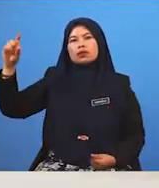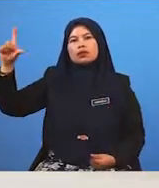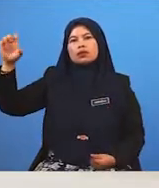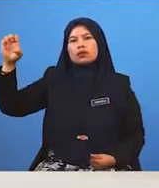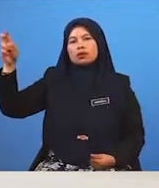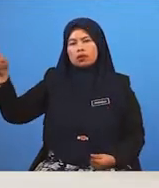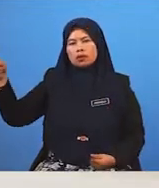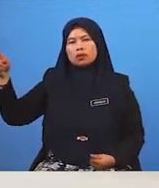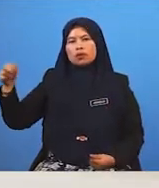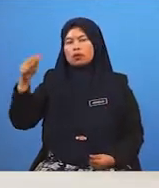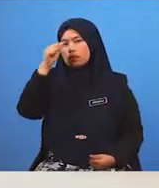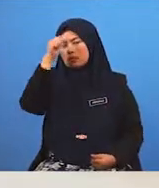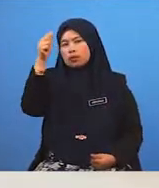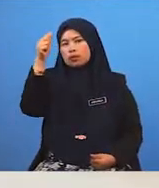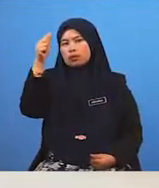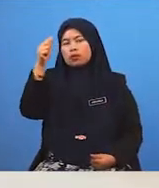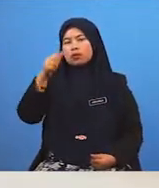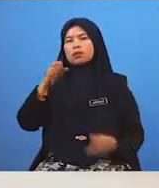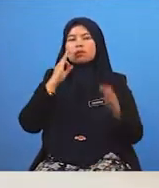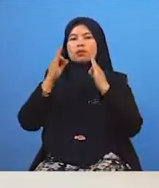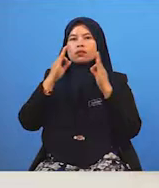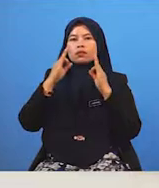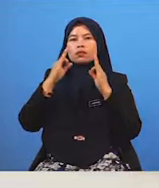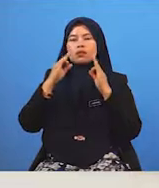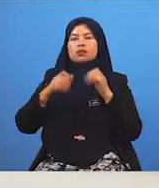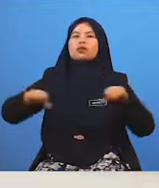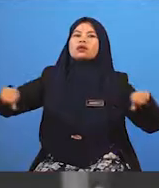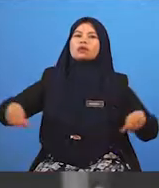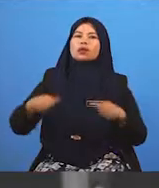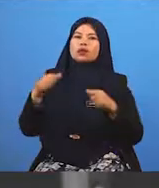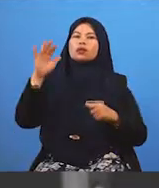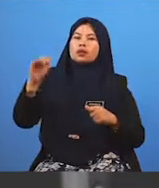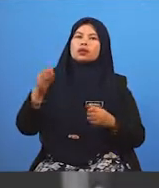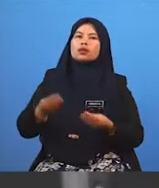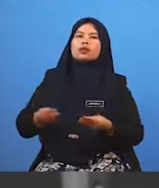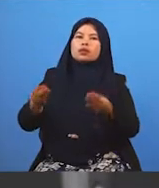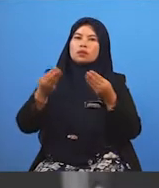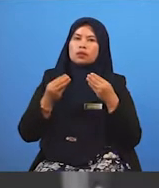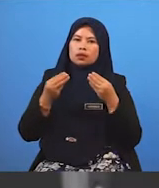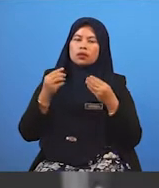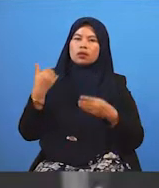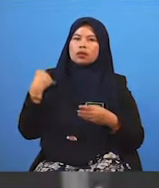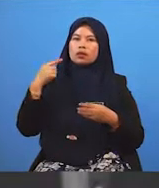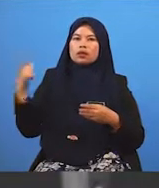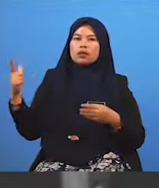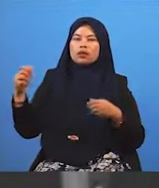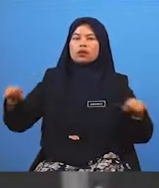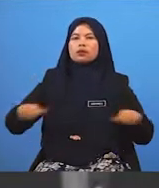akan diterima Allah hanyalah amalan orang-orang yang beriman. Firman Allah Subhanahu wa